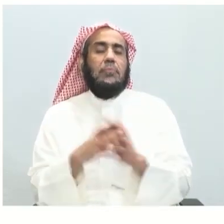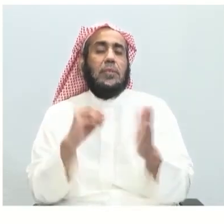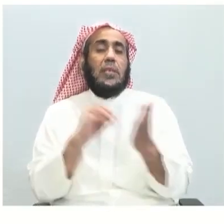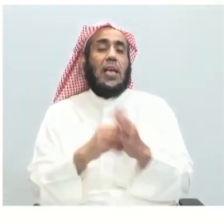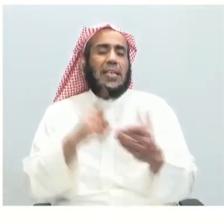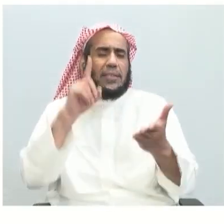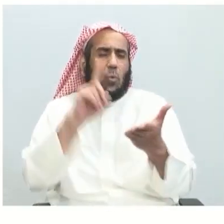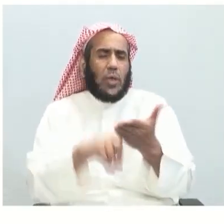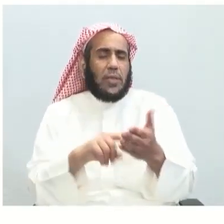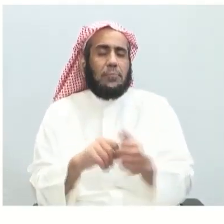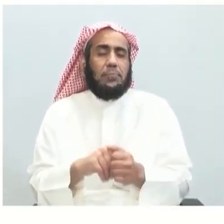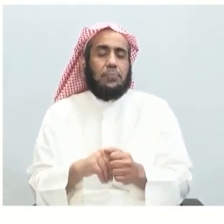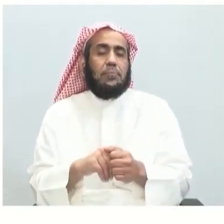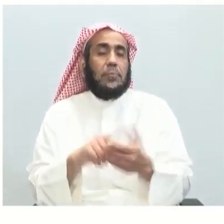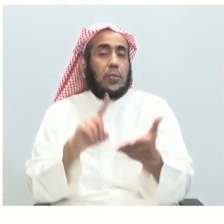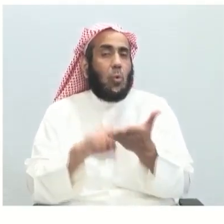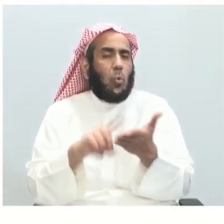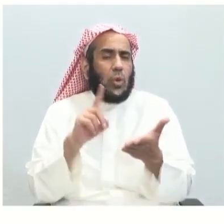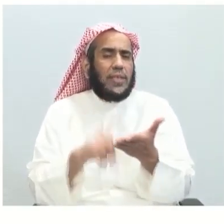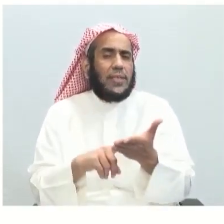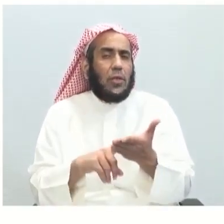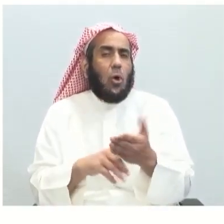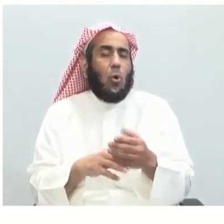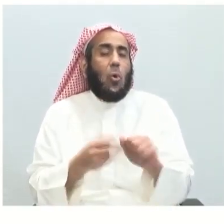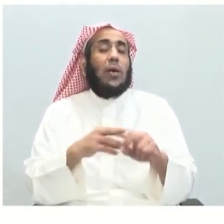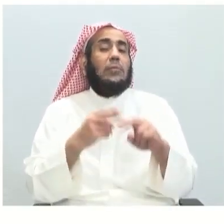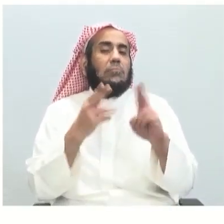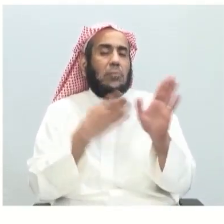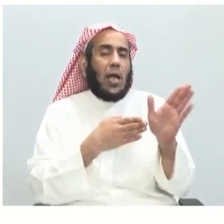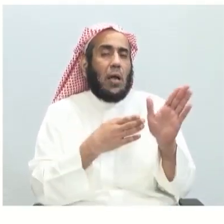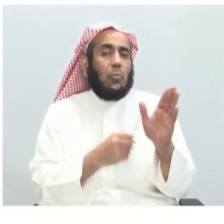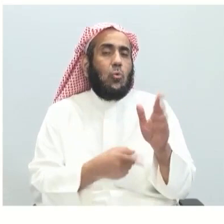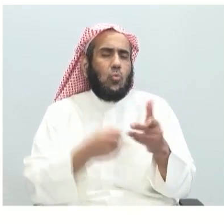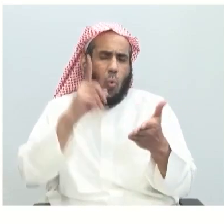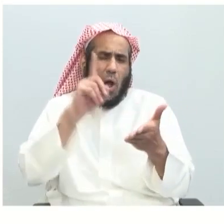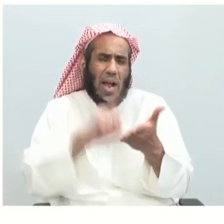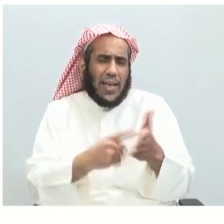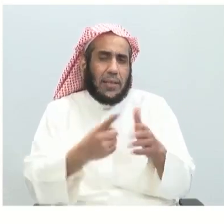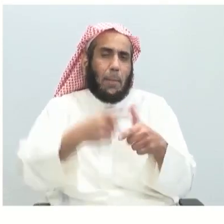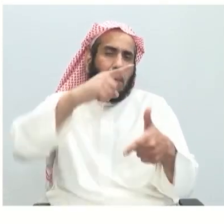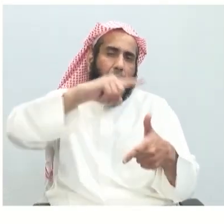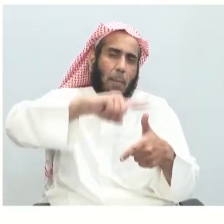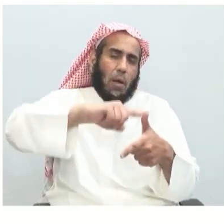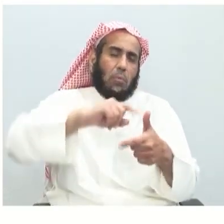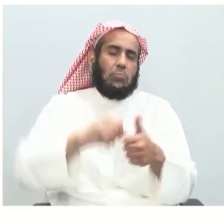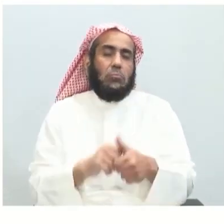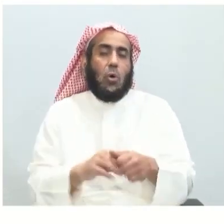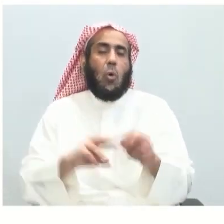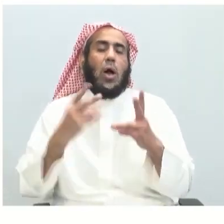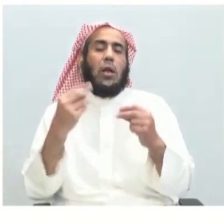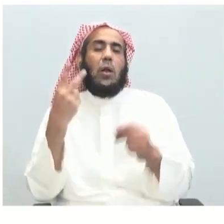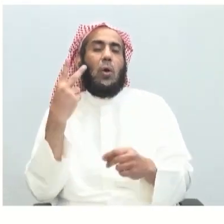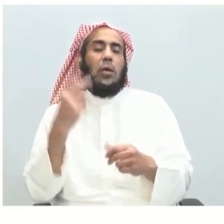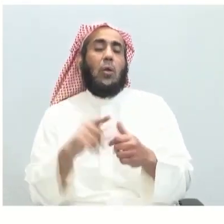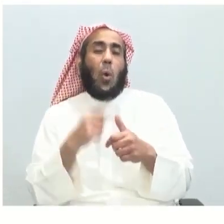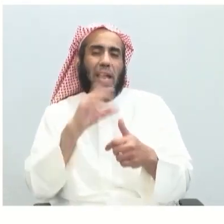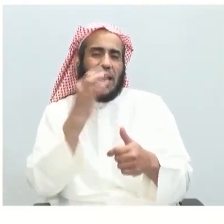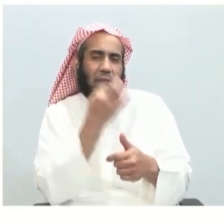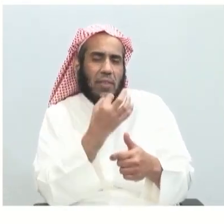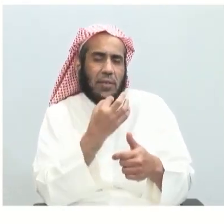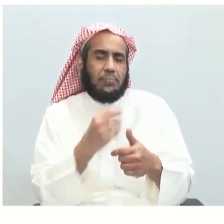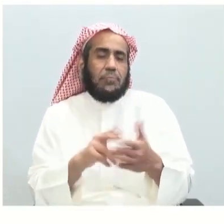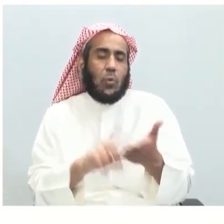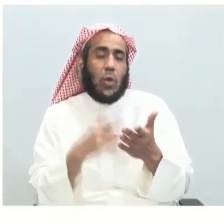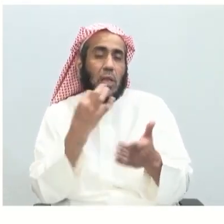التوكيد هنا في التوكيد هو تابع يؤكد ما قبله تابع نؤكد ما قبله وهو نوعان توكيد لفظي